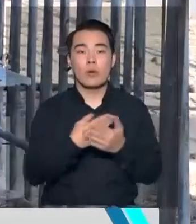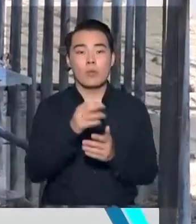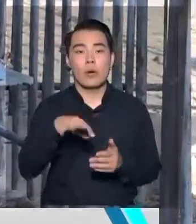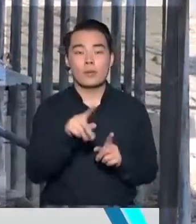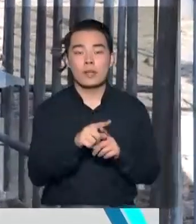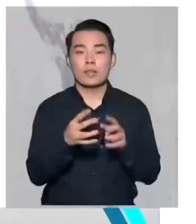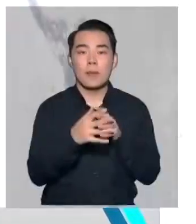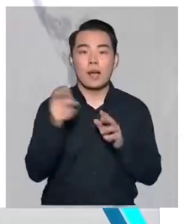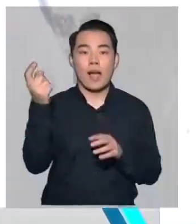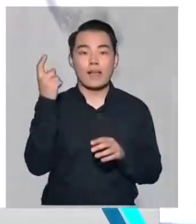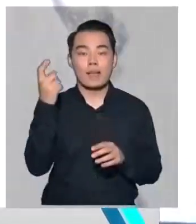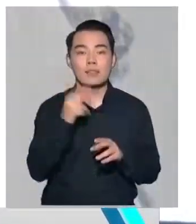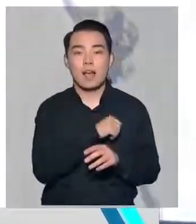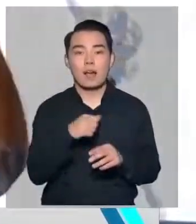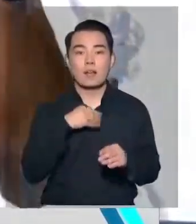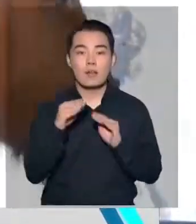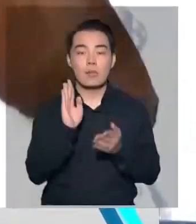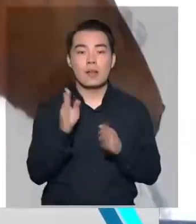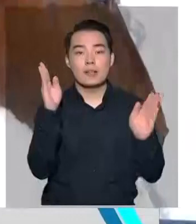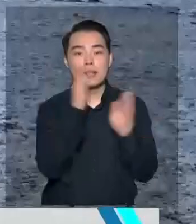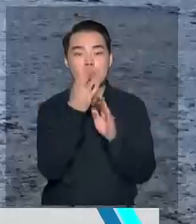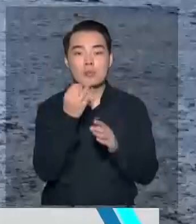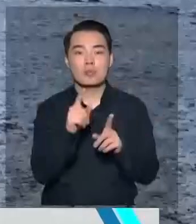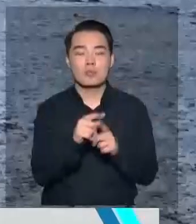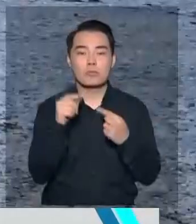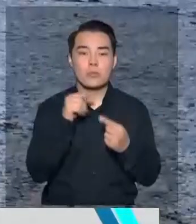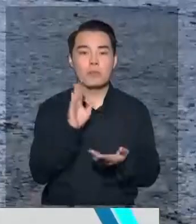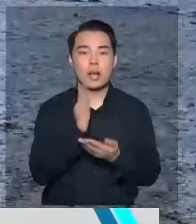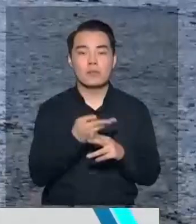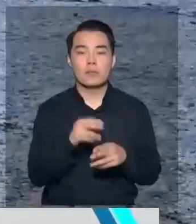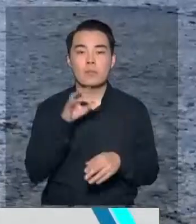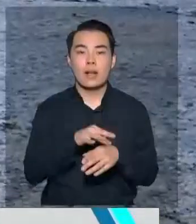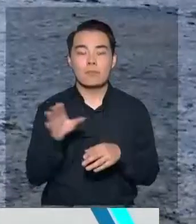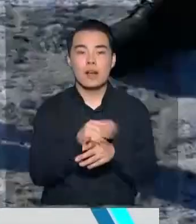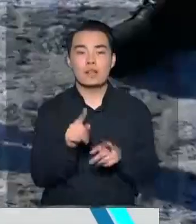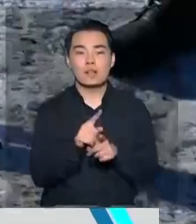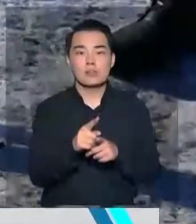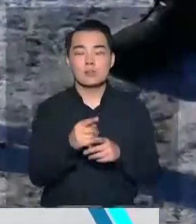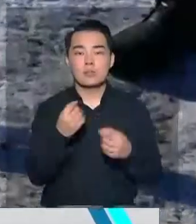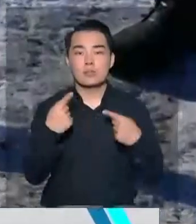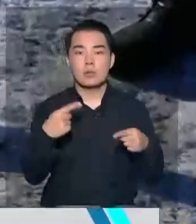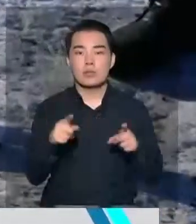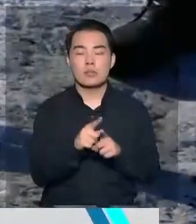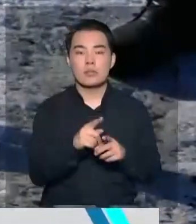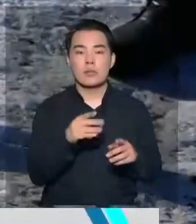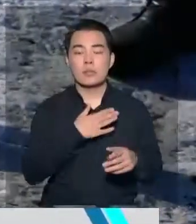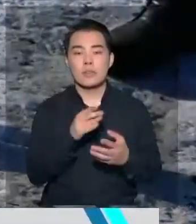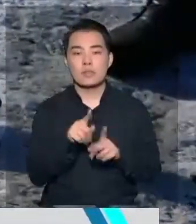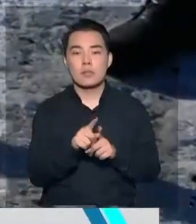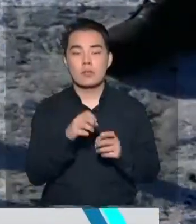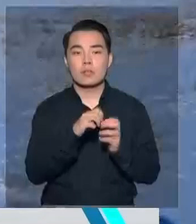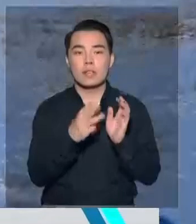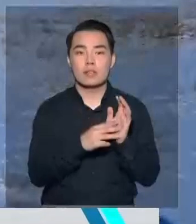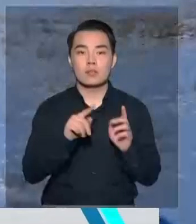ауыл шаруашылығы саласы кенжелеп тұр, климаты да тым қатаң. Алып жатқан аумағының басым бөлігі шөлейт жер. 18,9